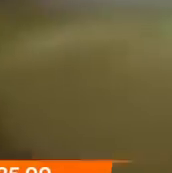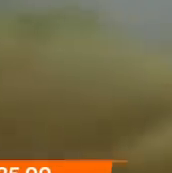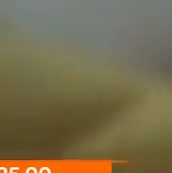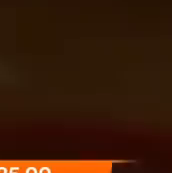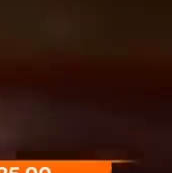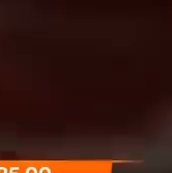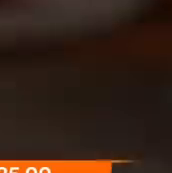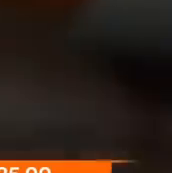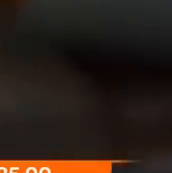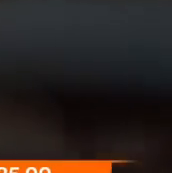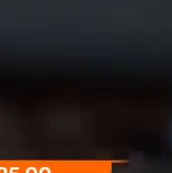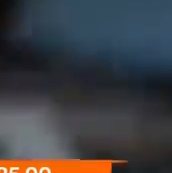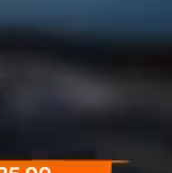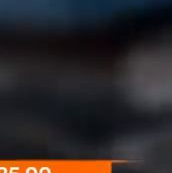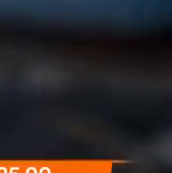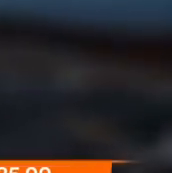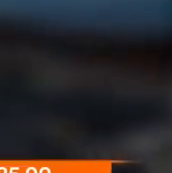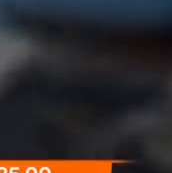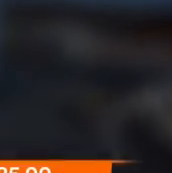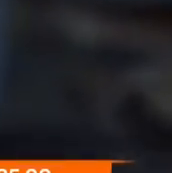ana haberde.